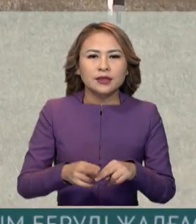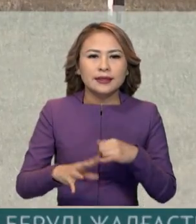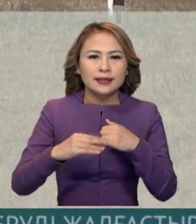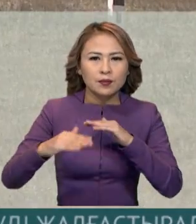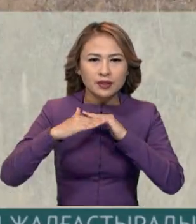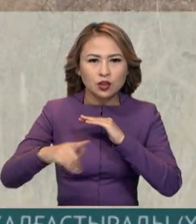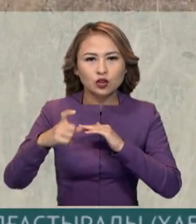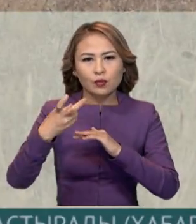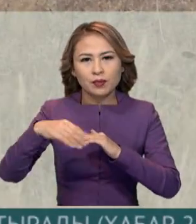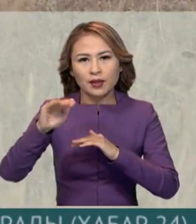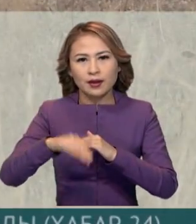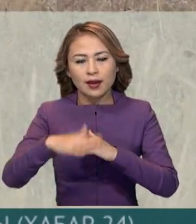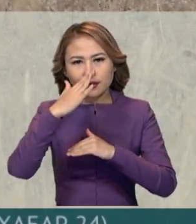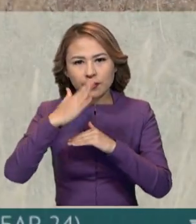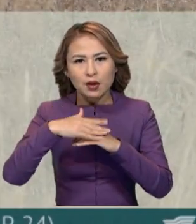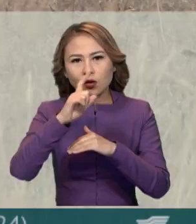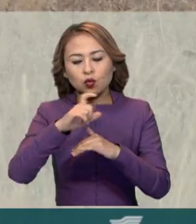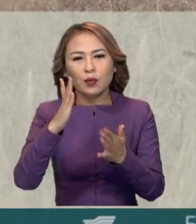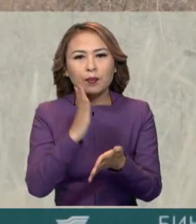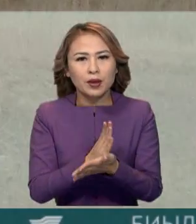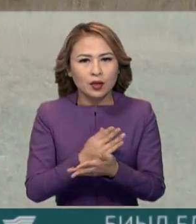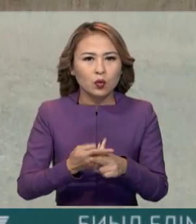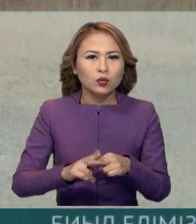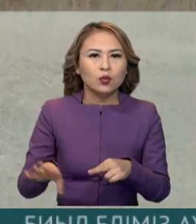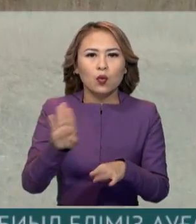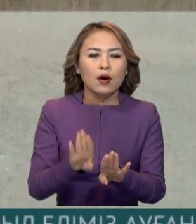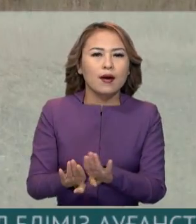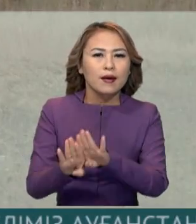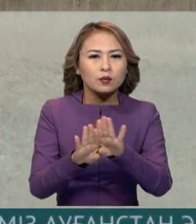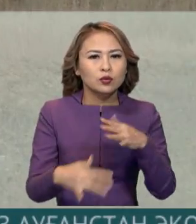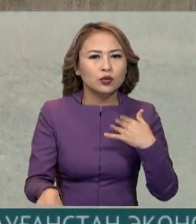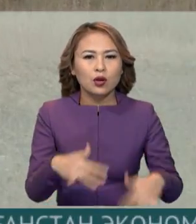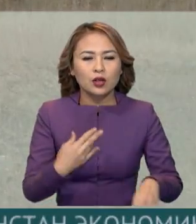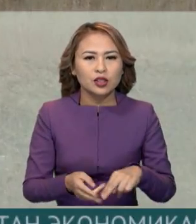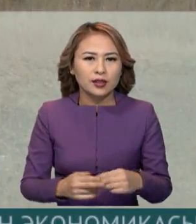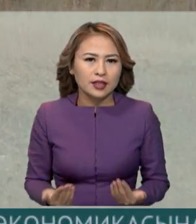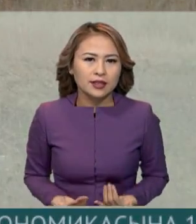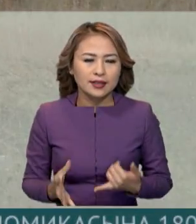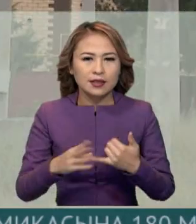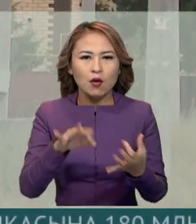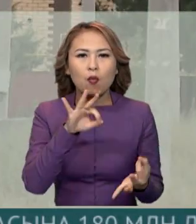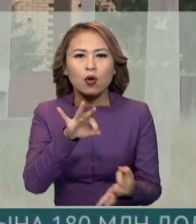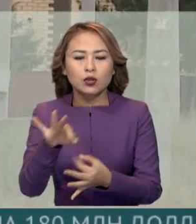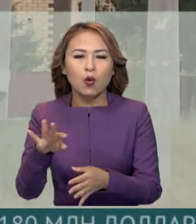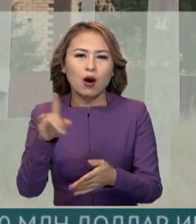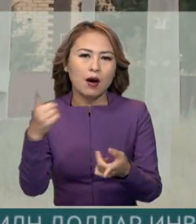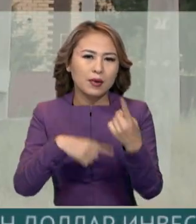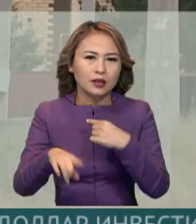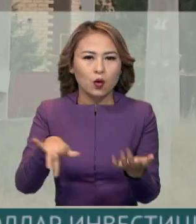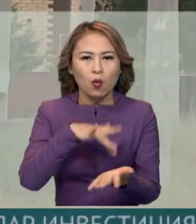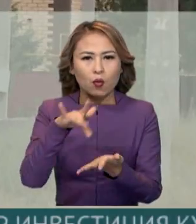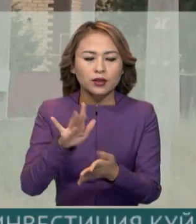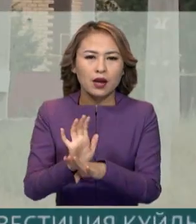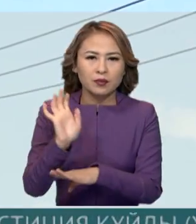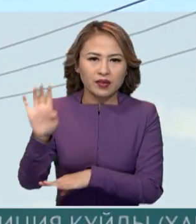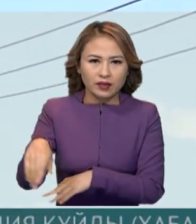теліміне кезекте 120 000-нан астам адам бар. Сондықтан билік өкілдері қаңырап тұрған жерлерді қалалық қорға қайтаруды дұрыс деп